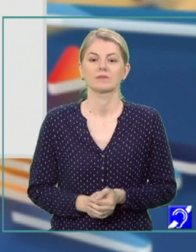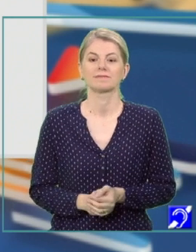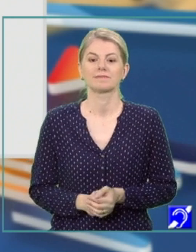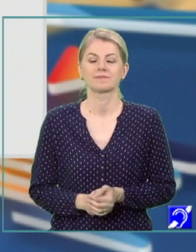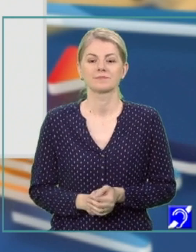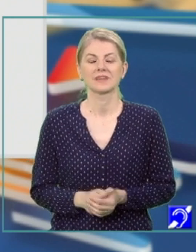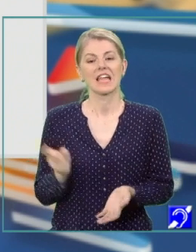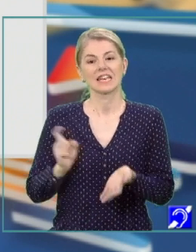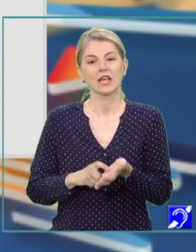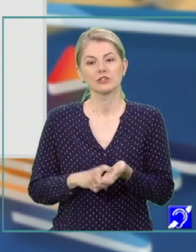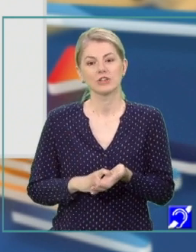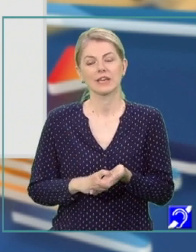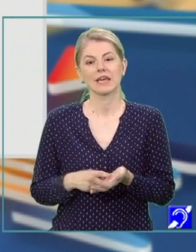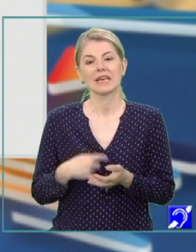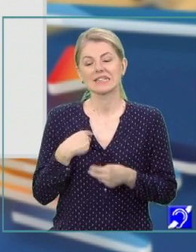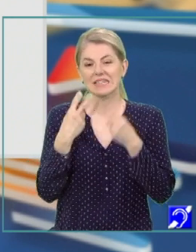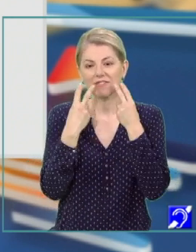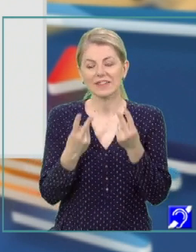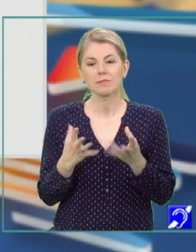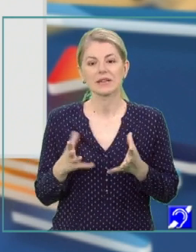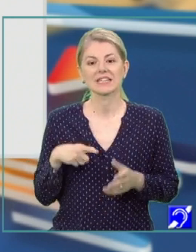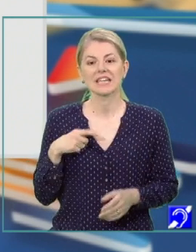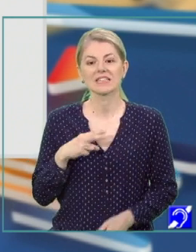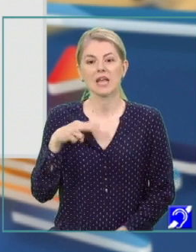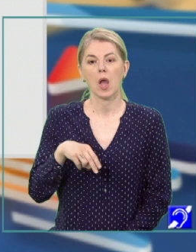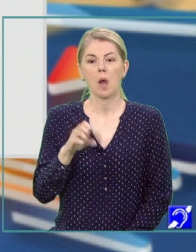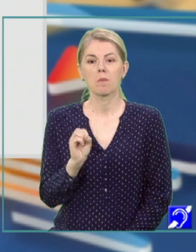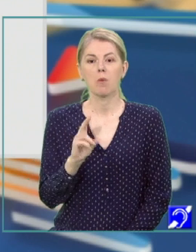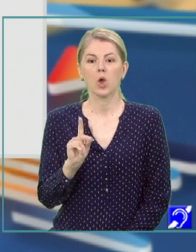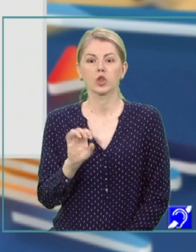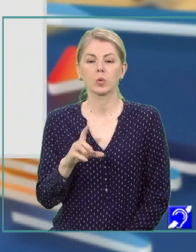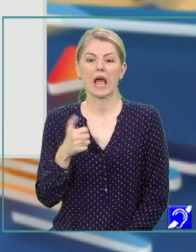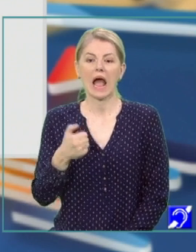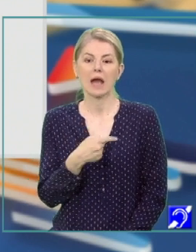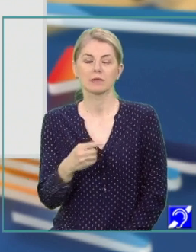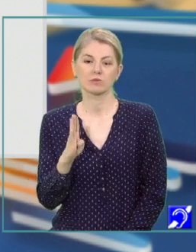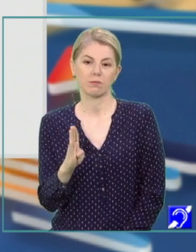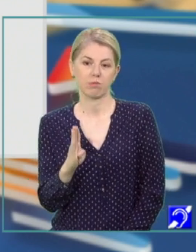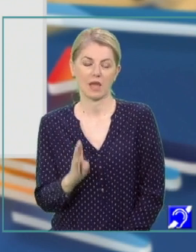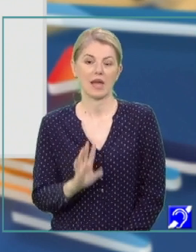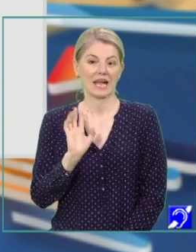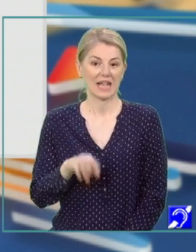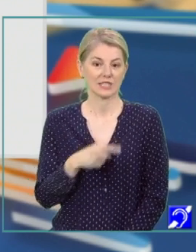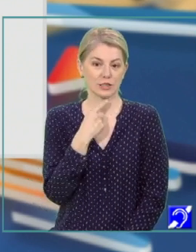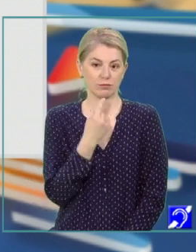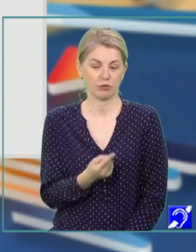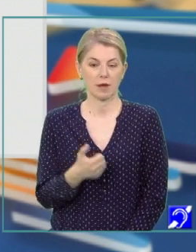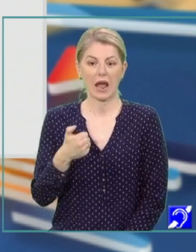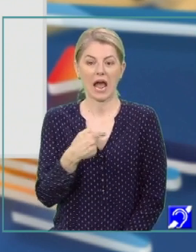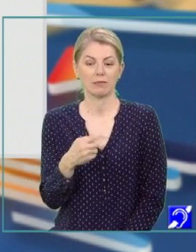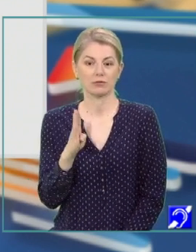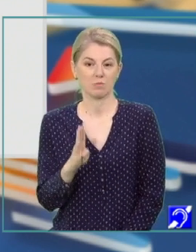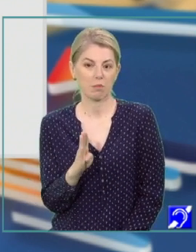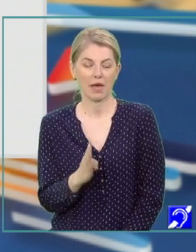ne cere să vedem cât este modul din A minus B. Ca să spunem cât este modul din A minus